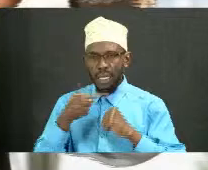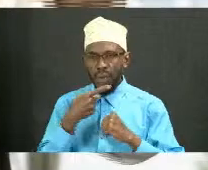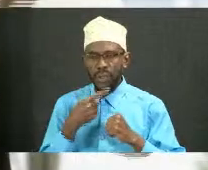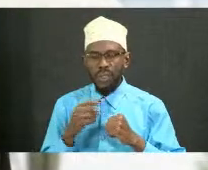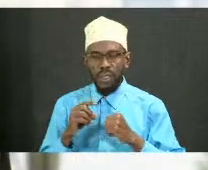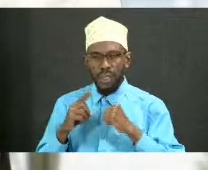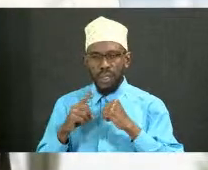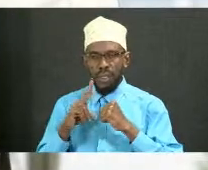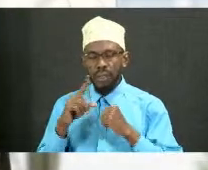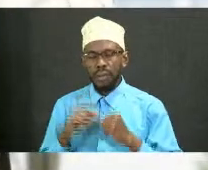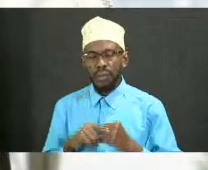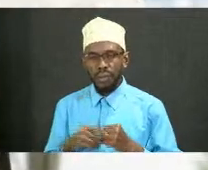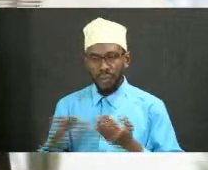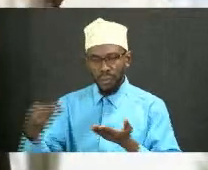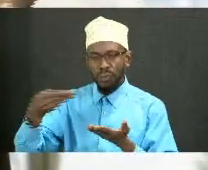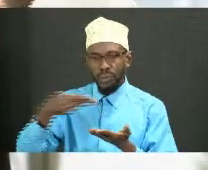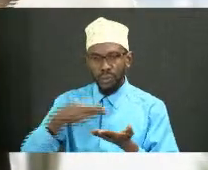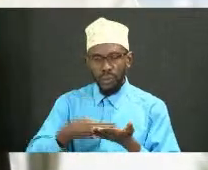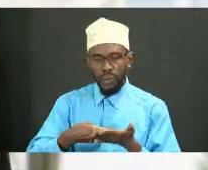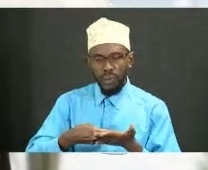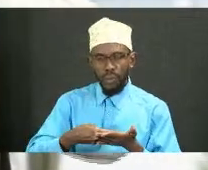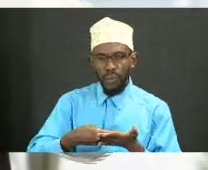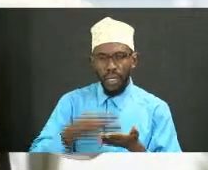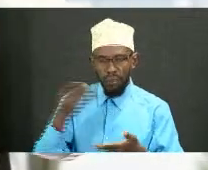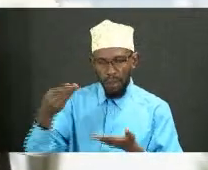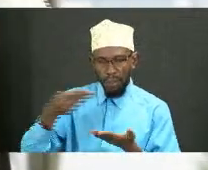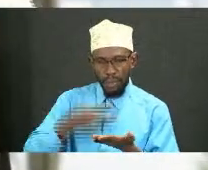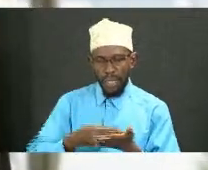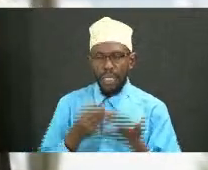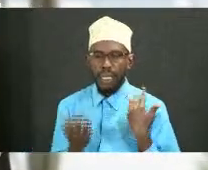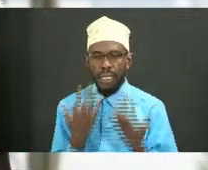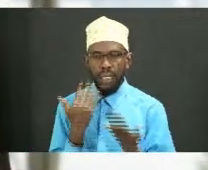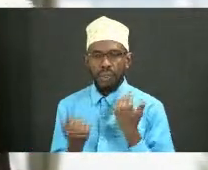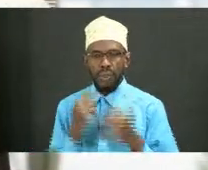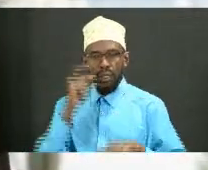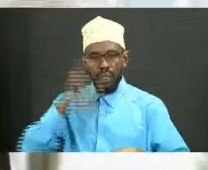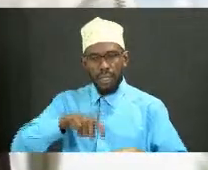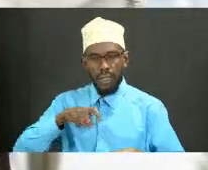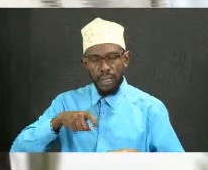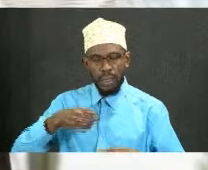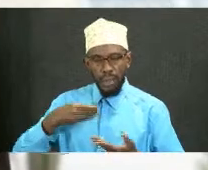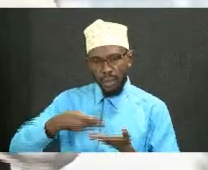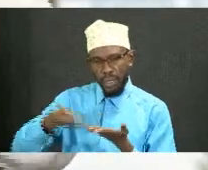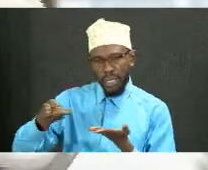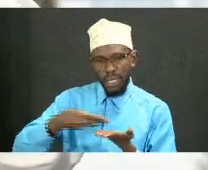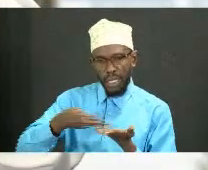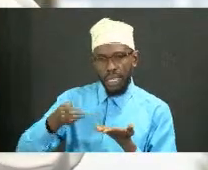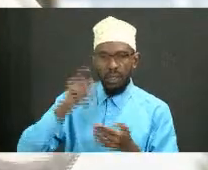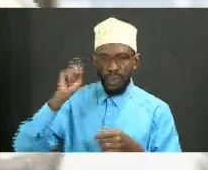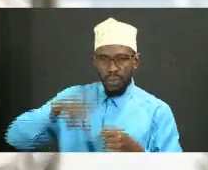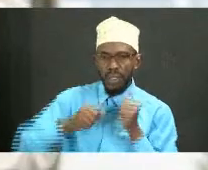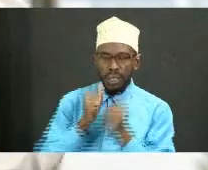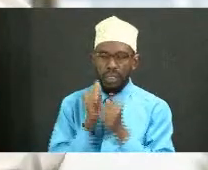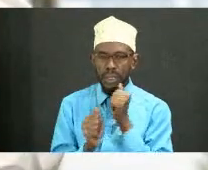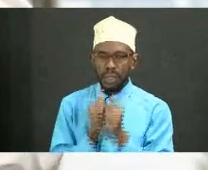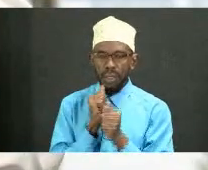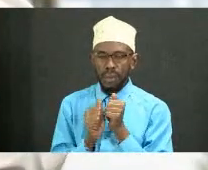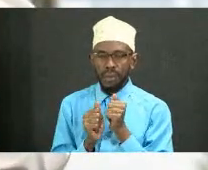ambavyo tunanunua ndio naregelea pale. Ukinunua vitu ambavyo hauvihitaji utakuja kuuza vitu ambavyo